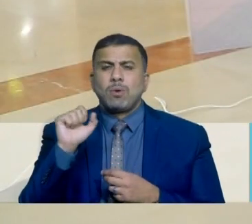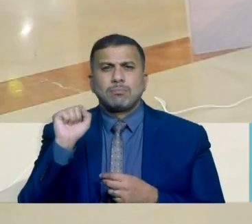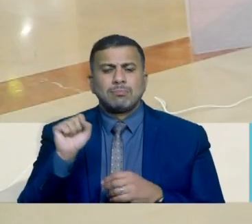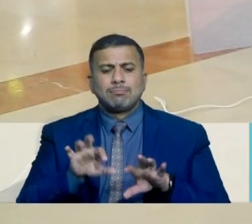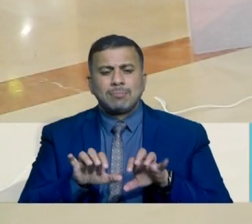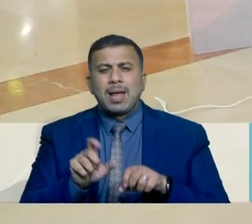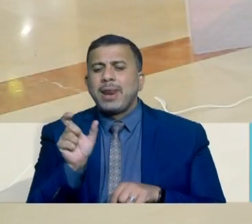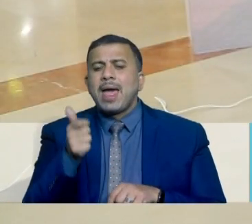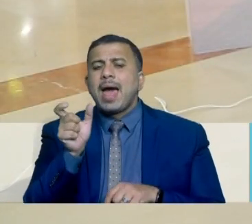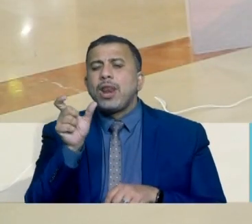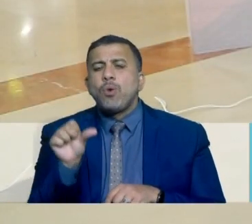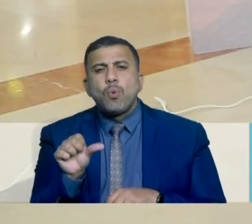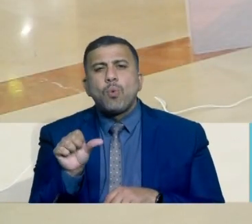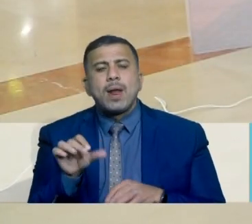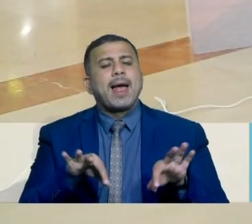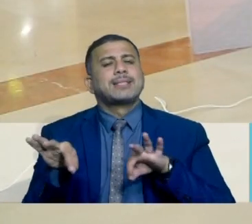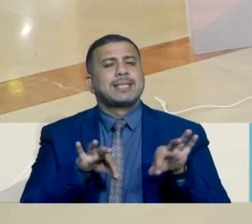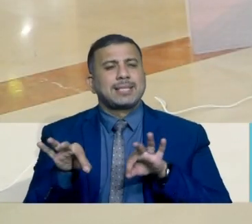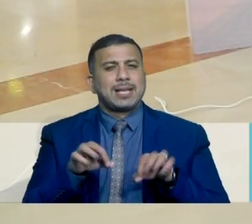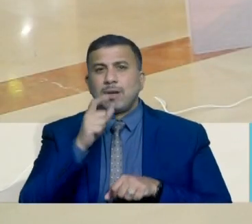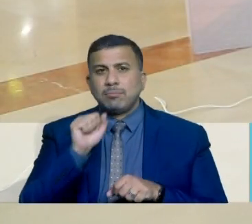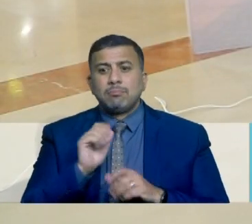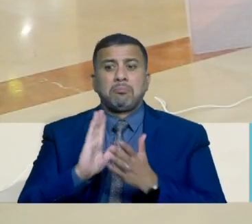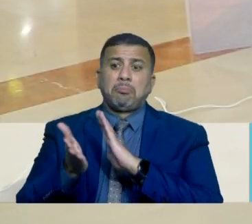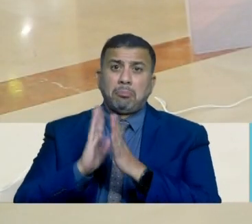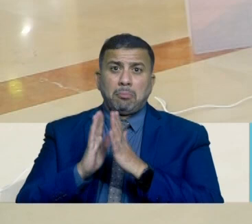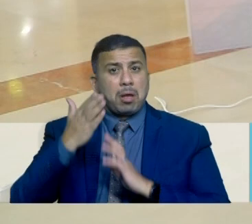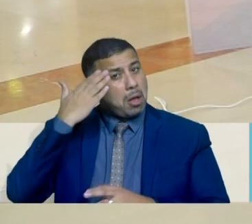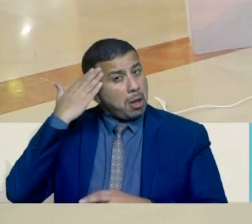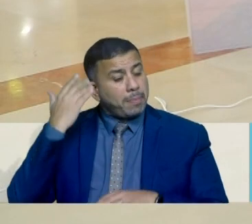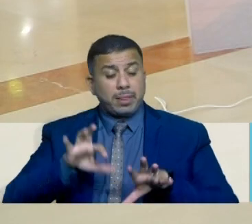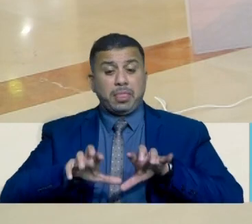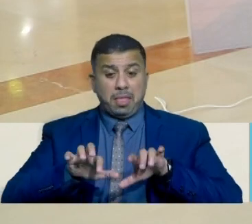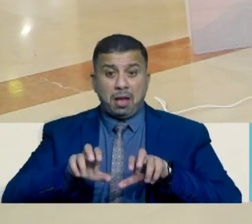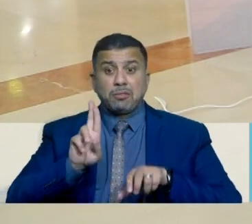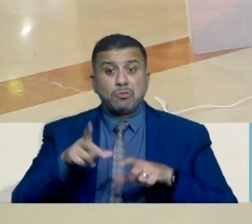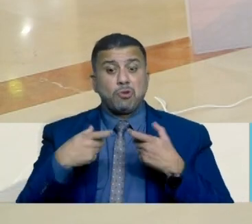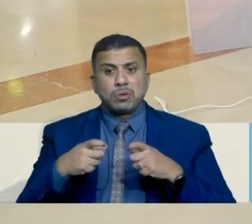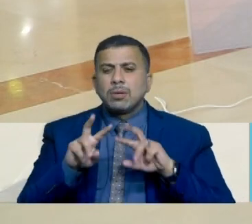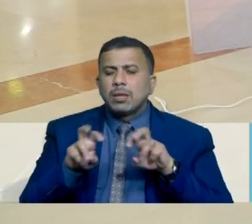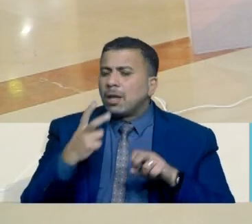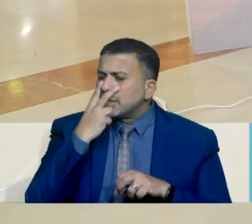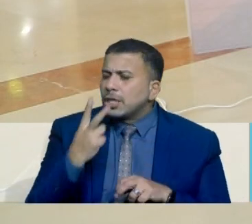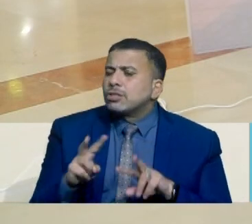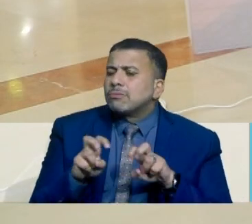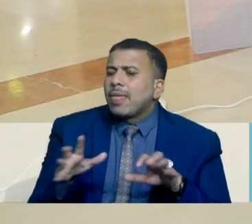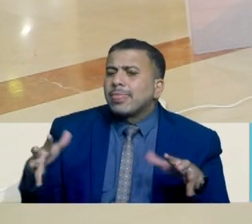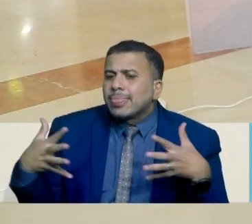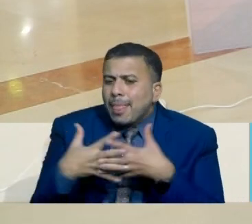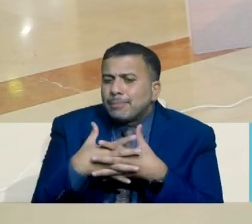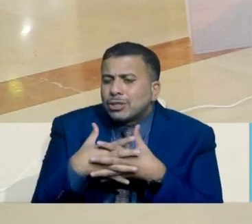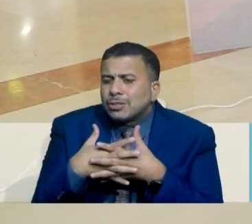وتقنيات النانو الهندسيه هو منصه لتبادل الاراء والخبرات التقنيه واستكشاف كيفيه دمج المواد